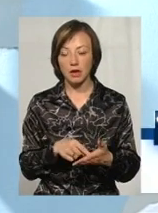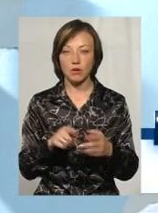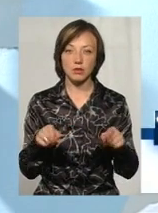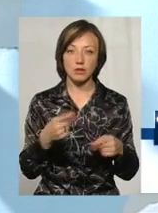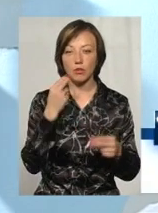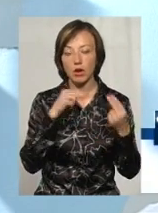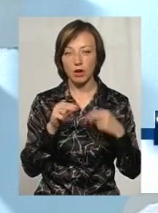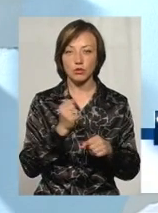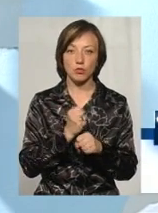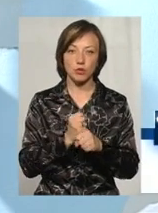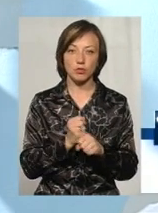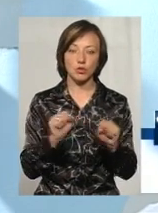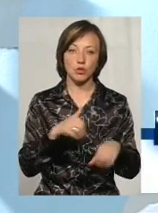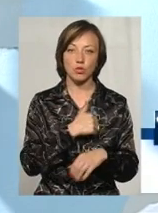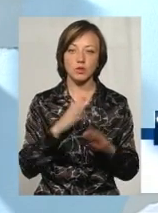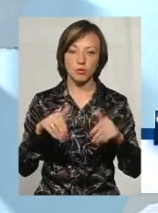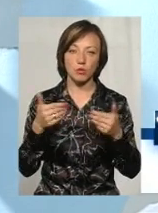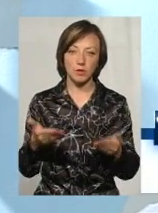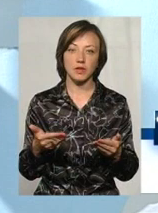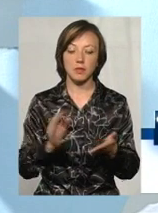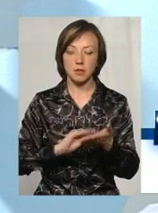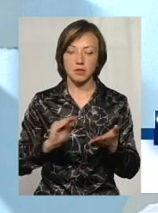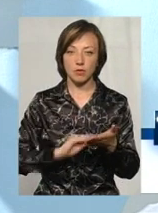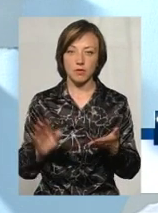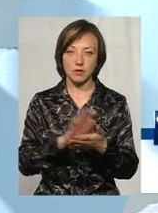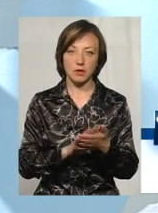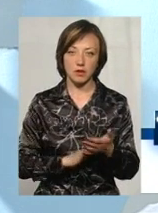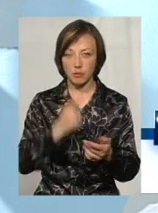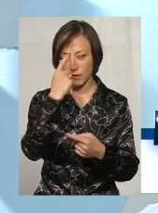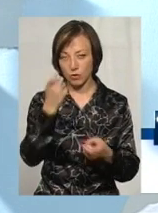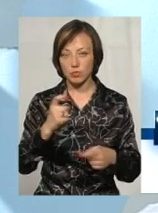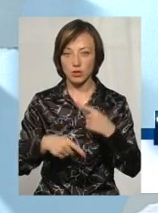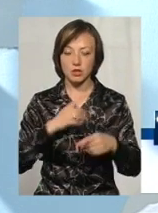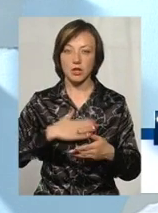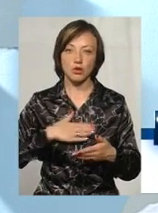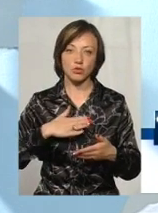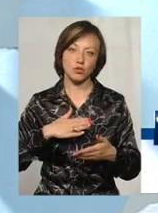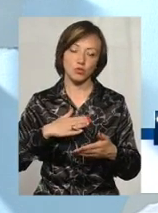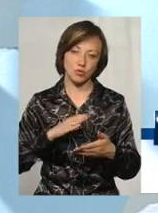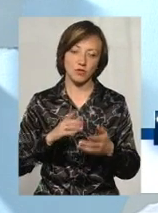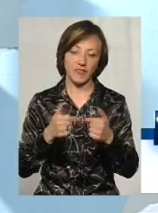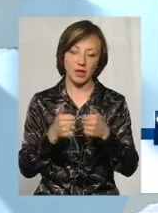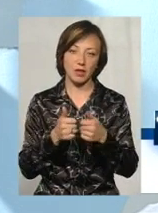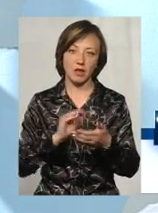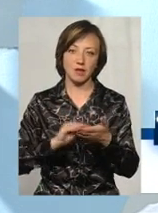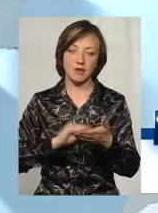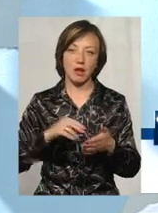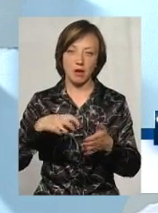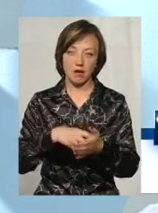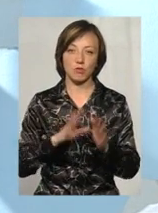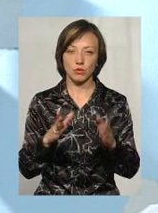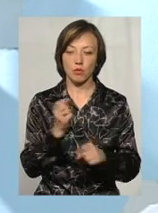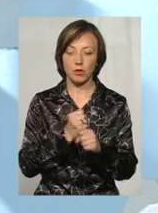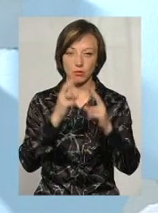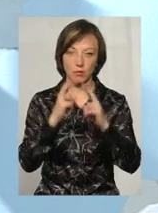організації, покращення, можливо, якісь вони хочуть запропонувати, з письмовою повідомленням через нашу канцелярію усі звернення будуть опрацьовані. Тому